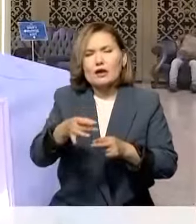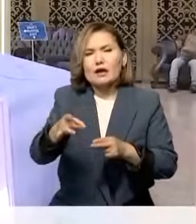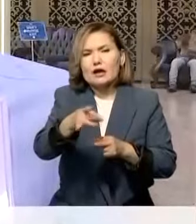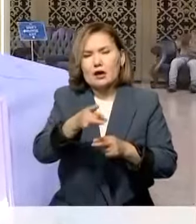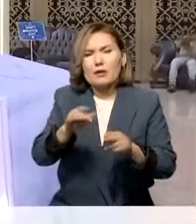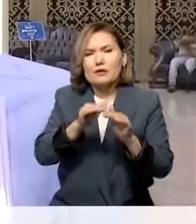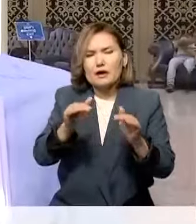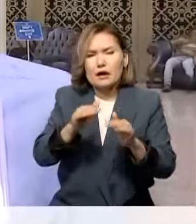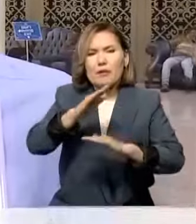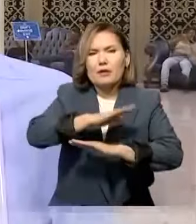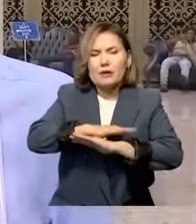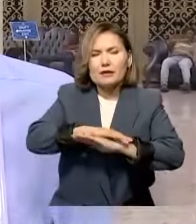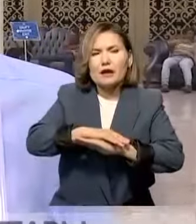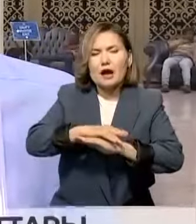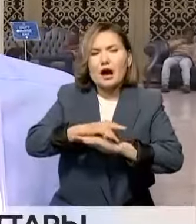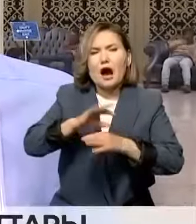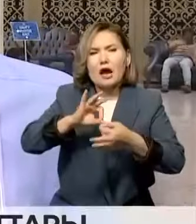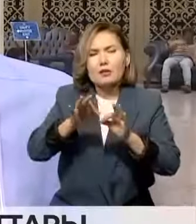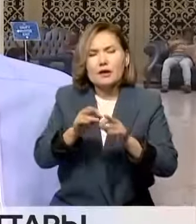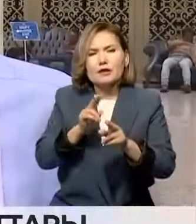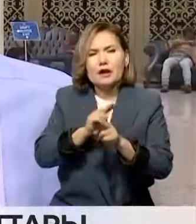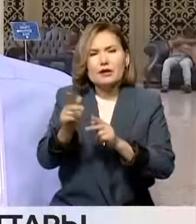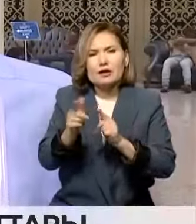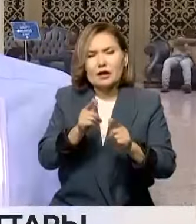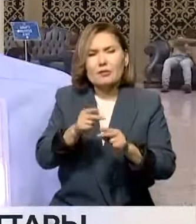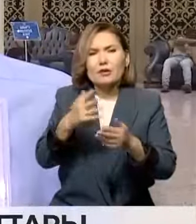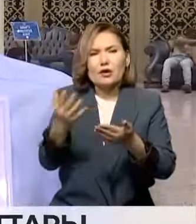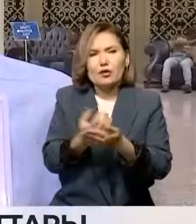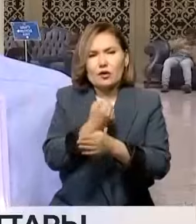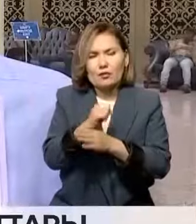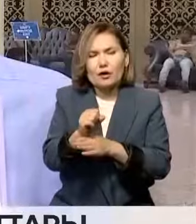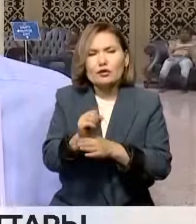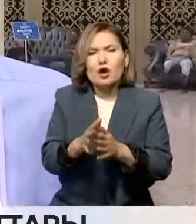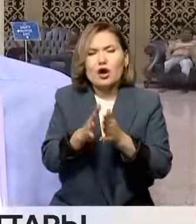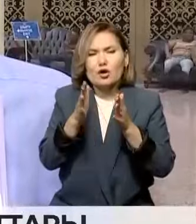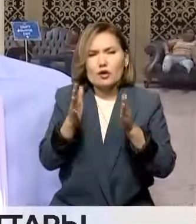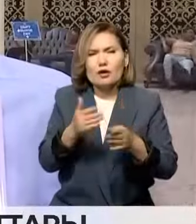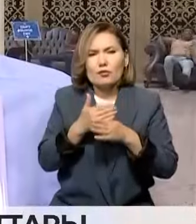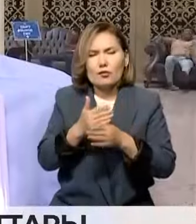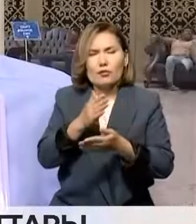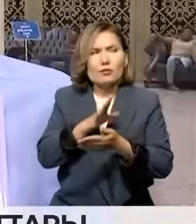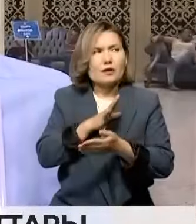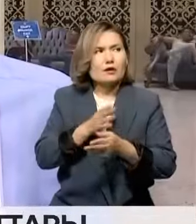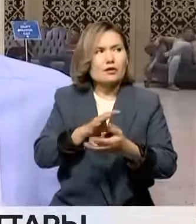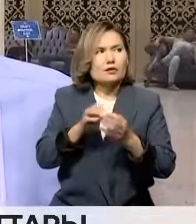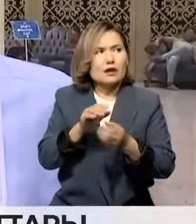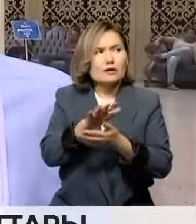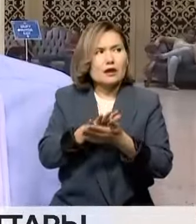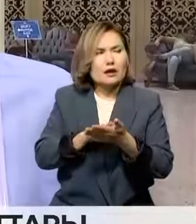республикалық деңгейдегі пәндік олимпиадаларға дайындап сол жерлерден орын алуына өз септігін тигізеді. Одан ары